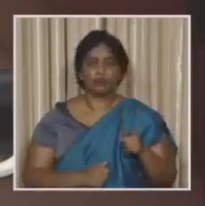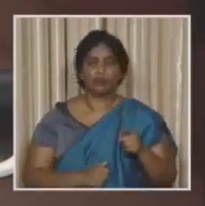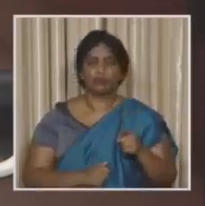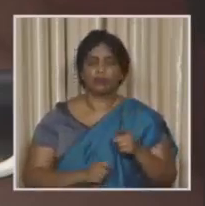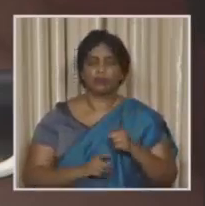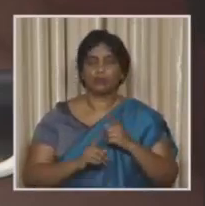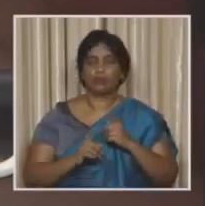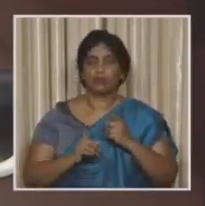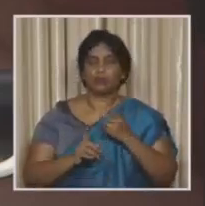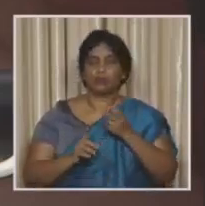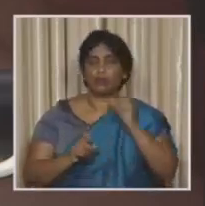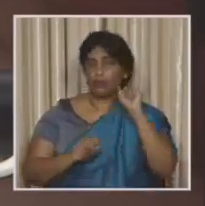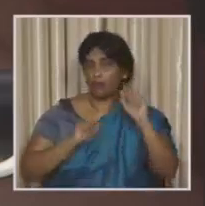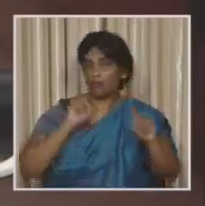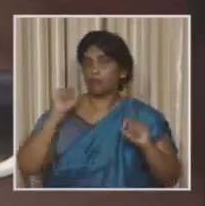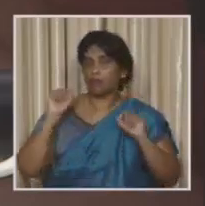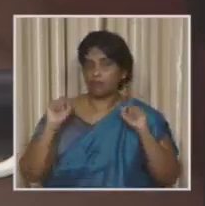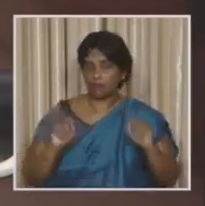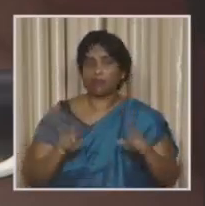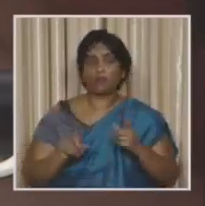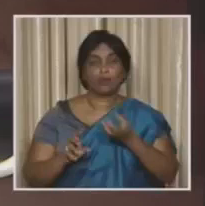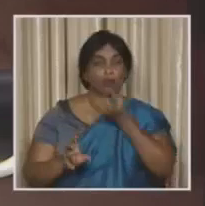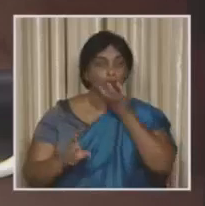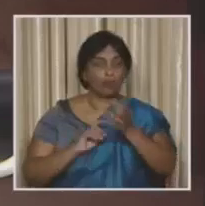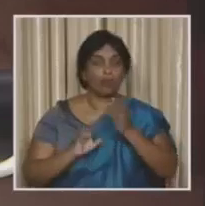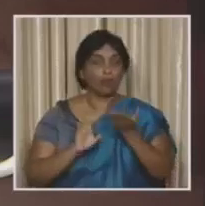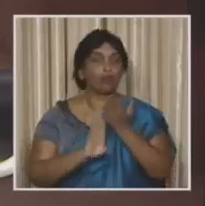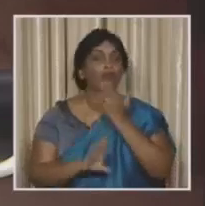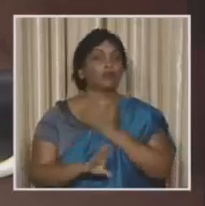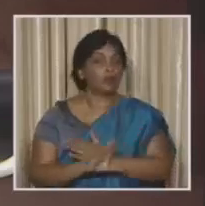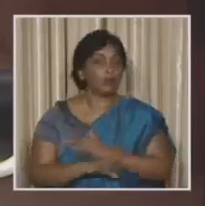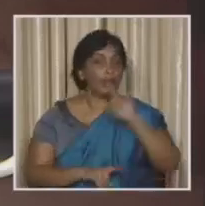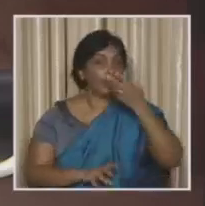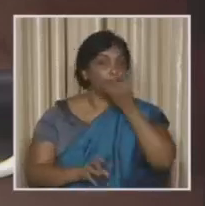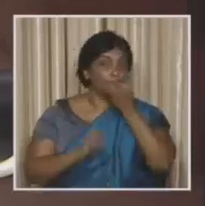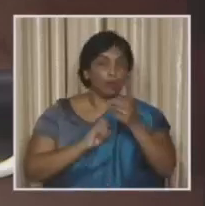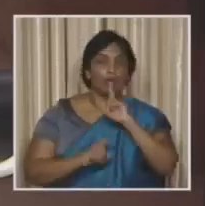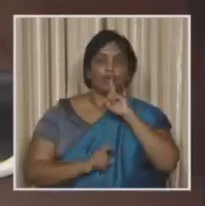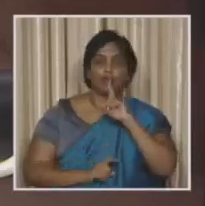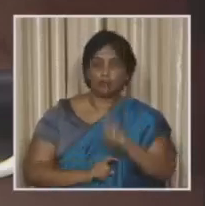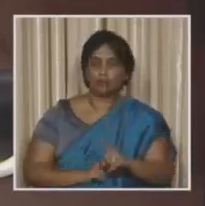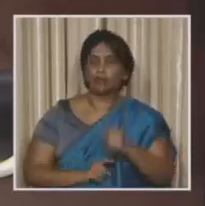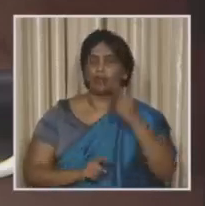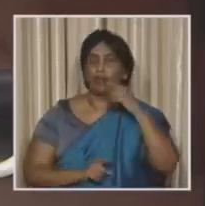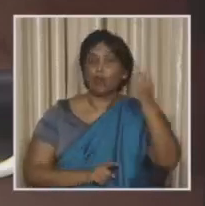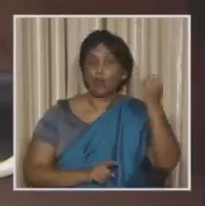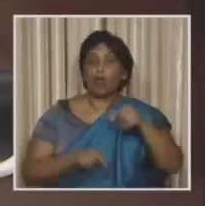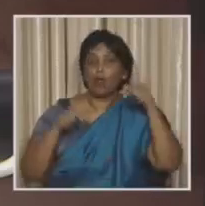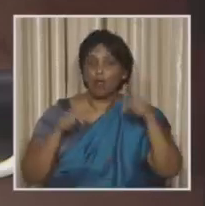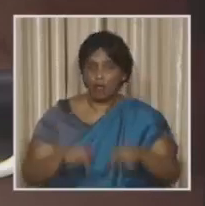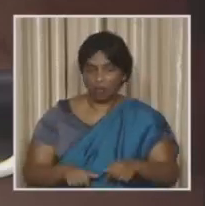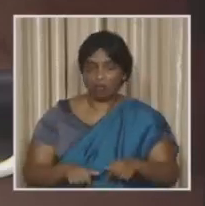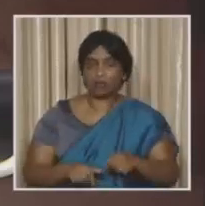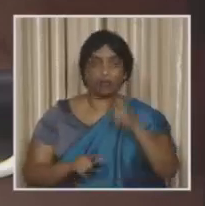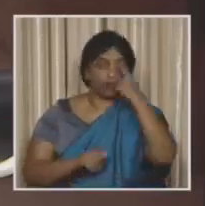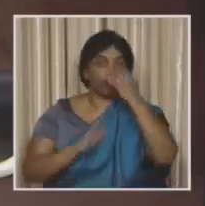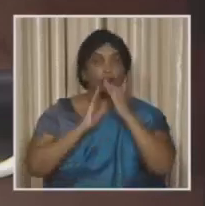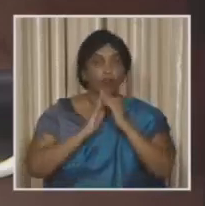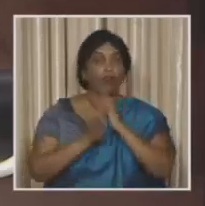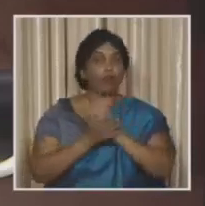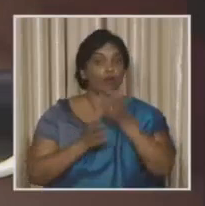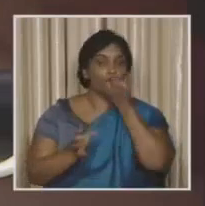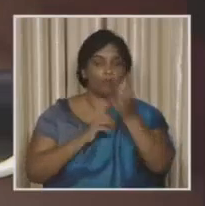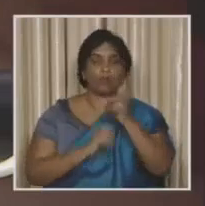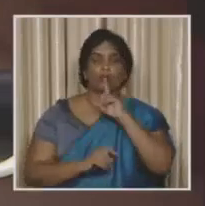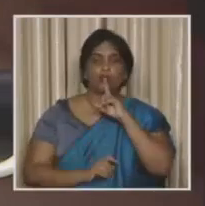නම් ගම් වෙනවා. පාර එල්ල කරන දවසට කලින් දවසේ හෙට ගහන්න කියලා කියනවා. එල්ල කරන දවසේ අද දේවස්සන සහ හෝටල් වලට